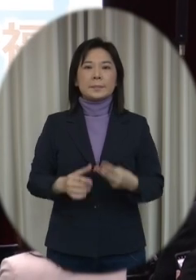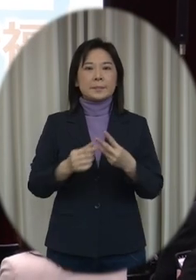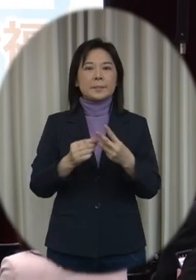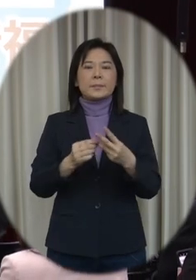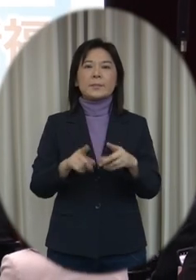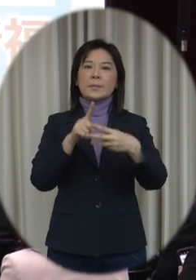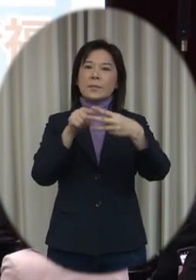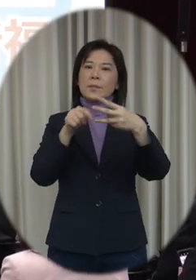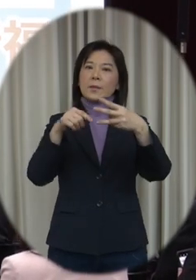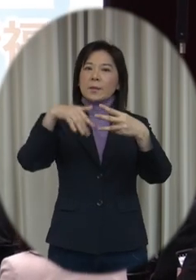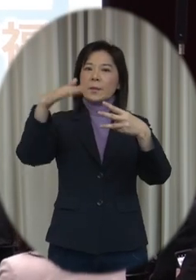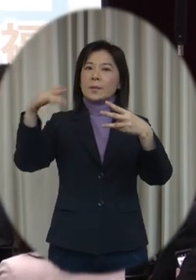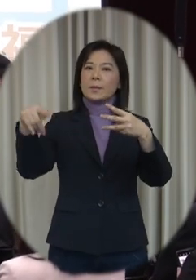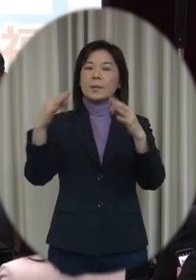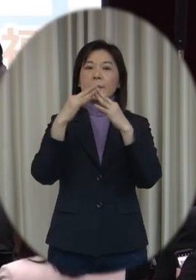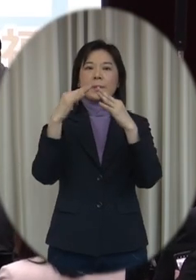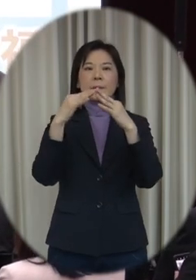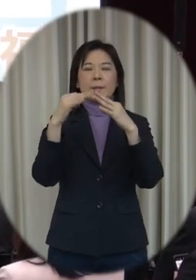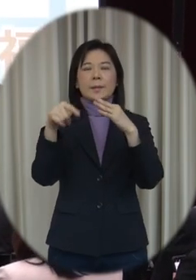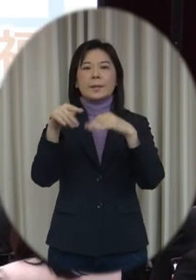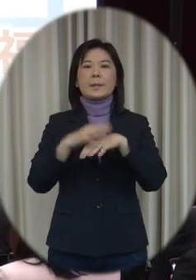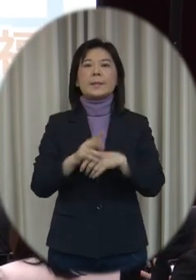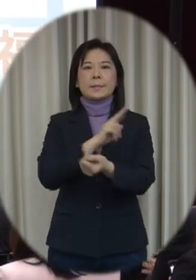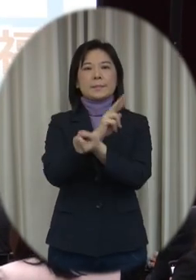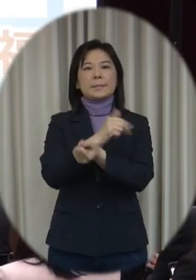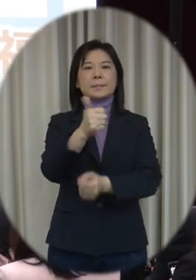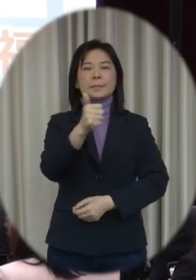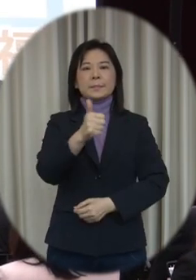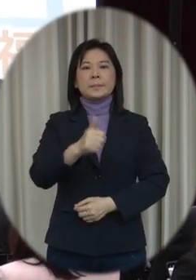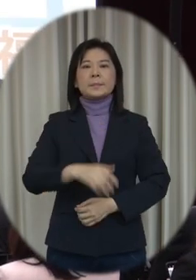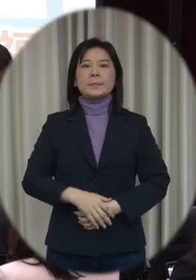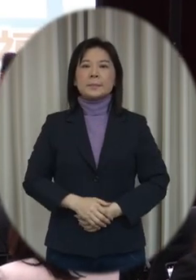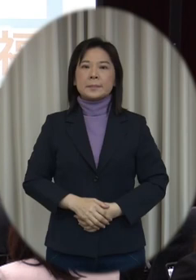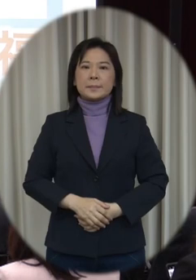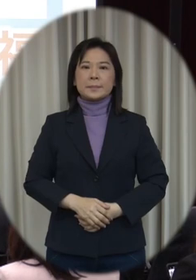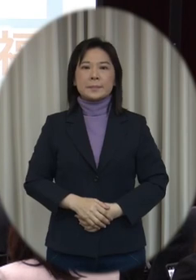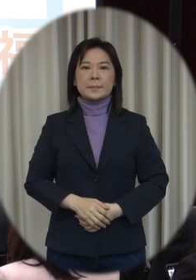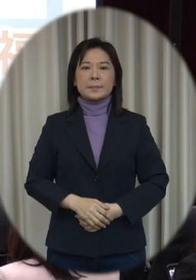玉山金控林俊佑行销长、